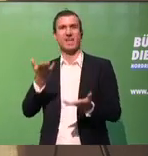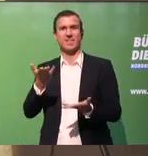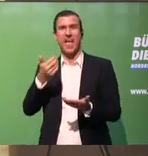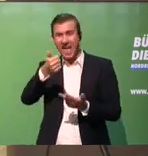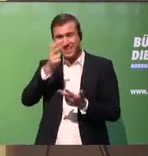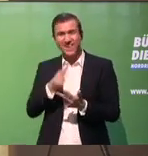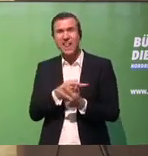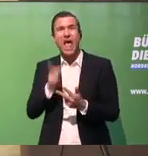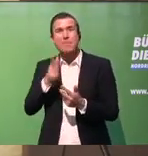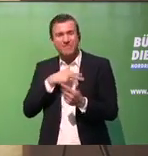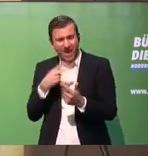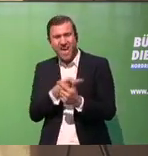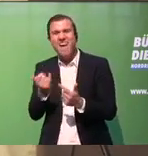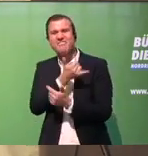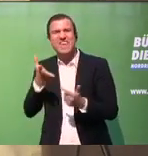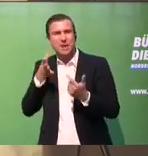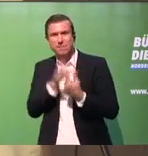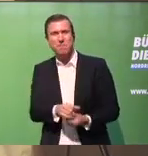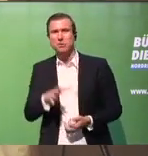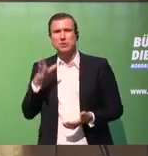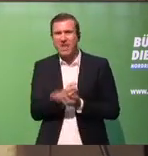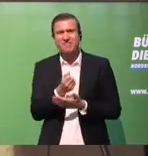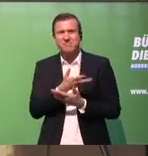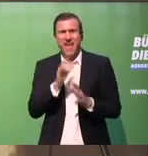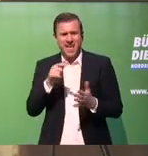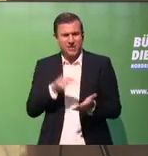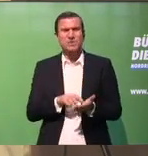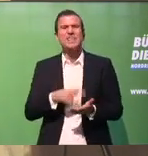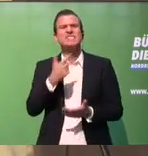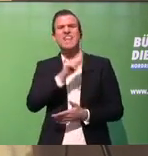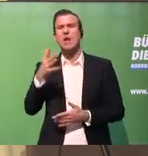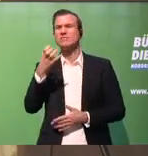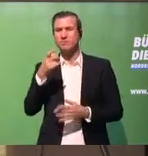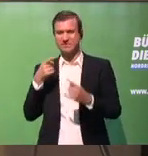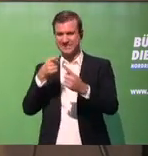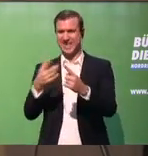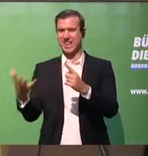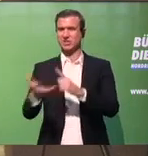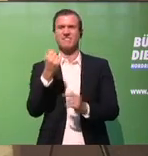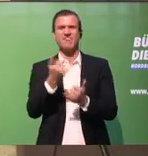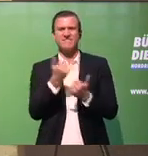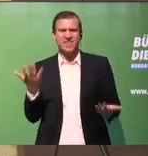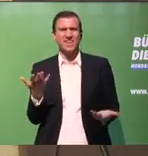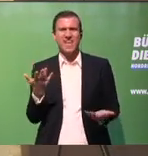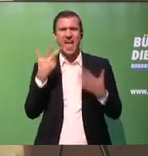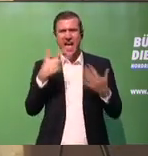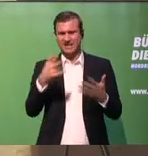keine Konzepte, wie wir da wirklich rangehen. Wie wollen wir denn unsere Ziele erreichen 2050, dass wir um